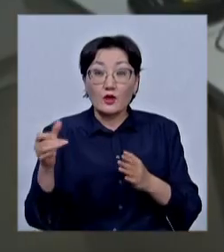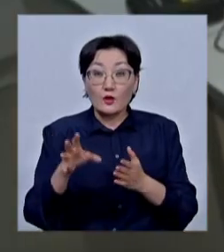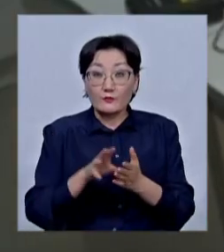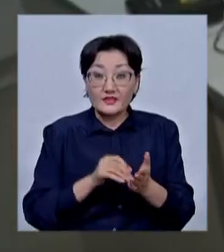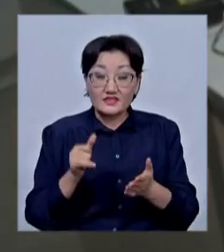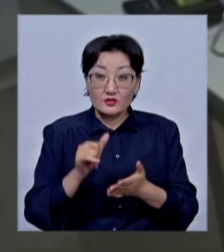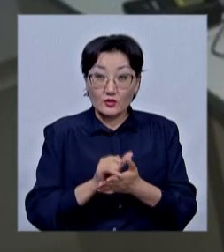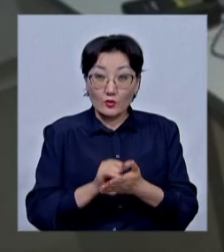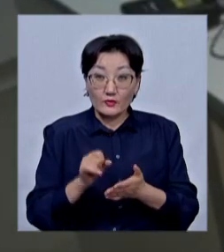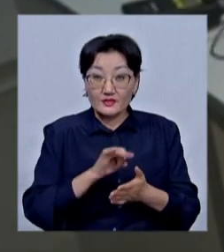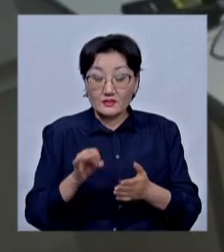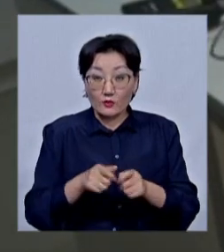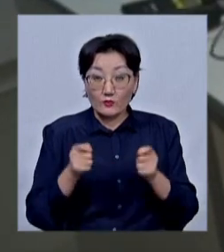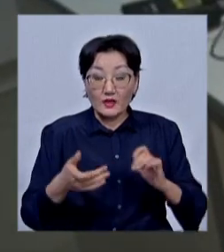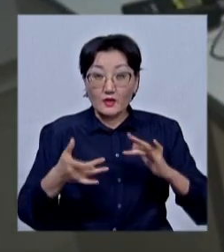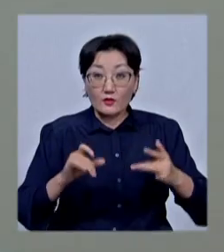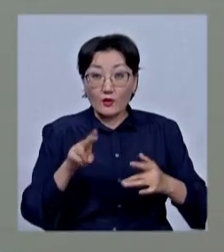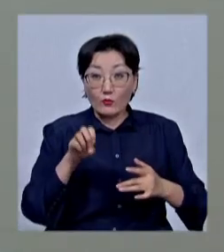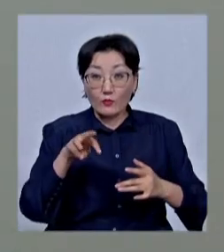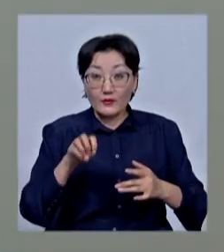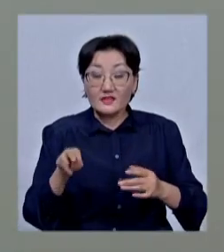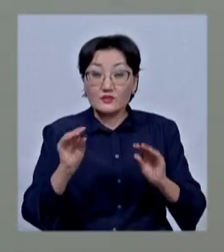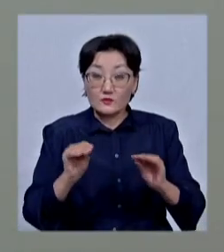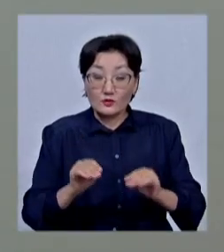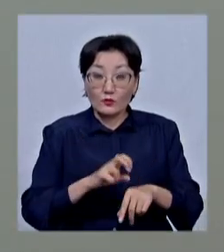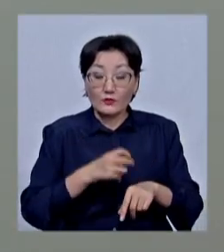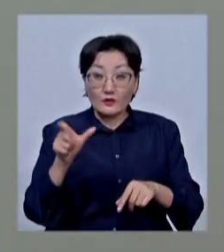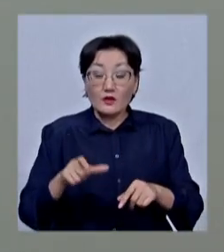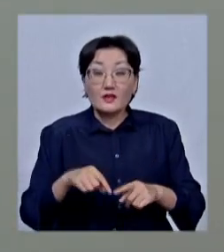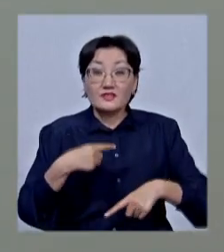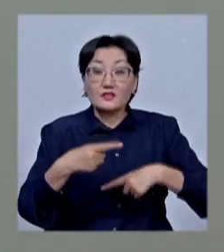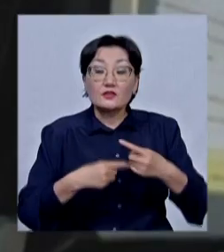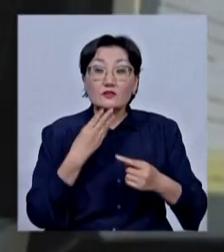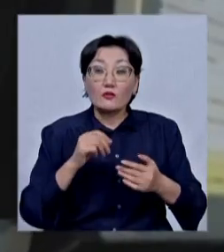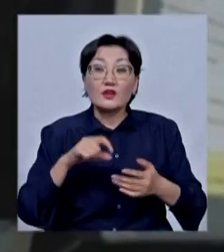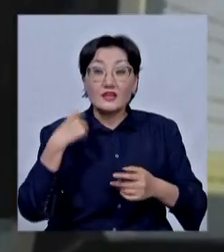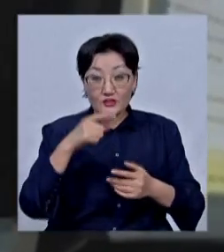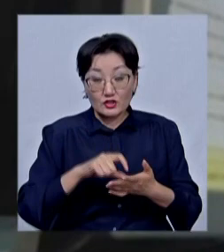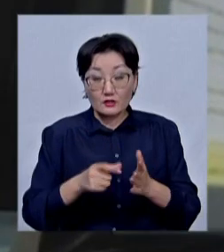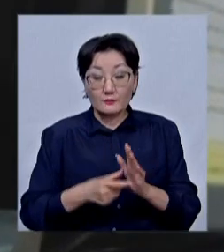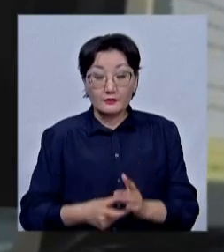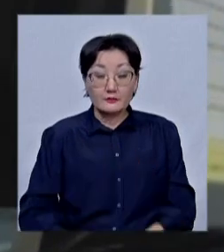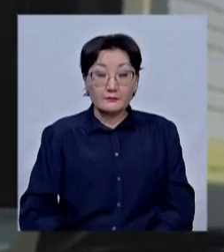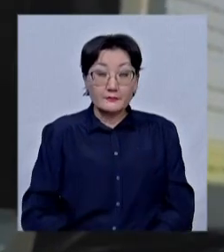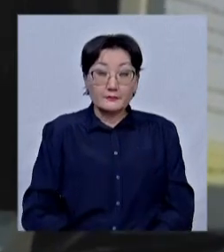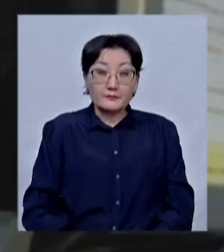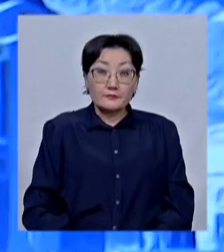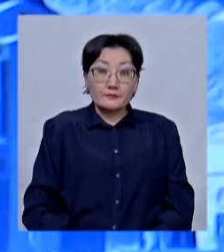мобильное приложение «Домумед» или открыть сайт «Домумед» и записаться к врачу через свой личный кабинет. Диас Мухамбетов, телеканал